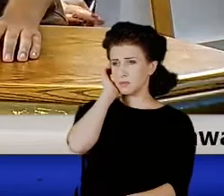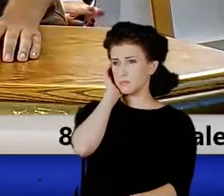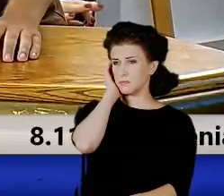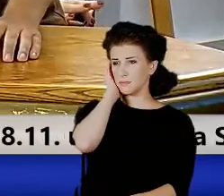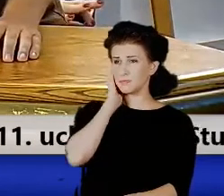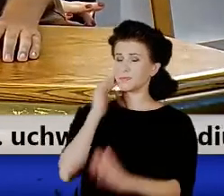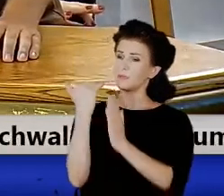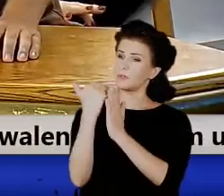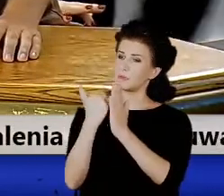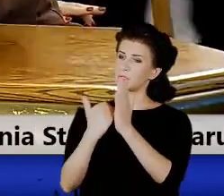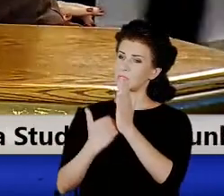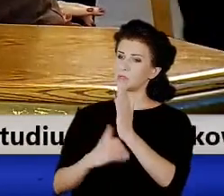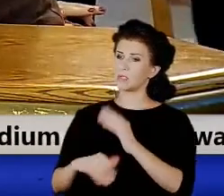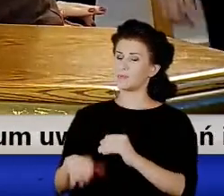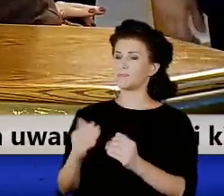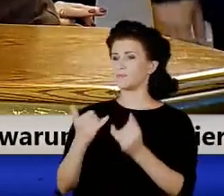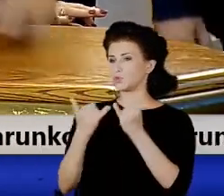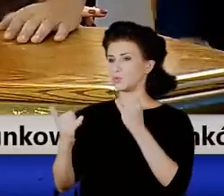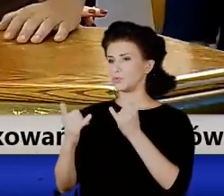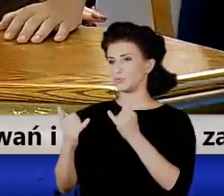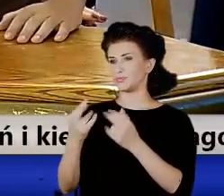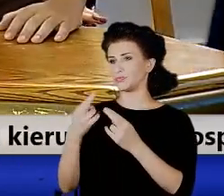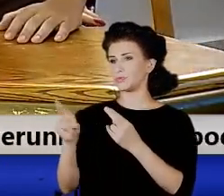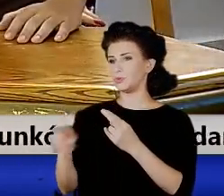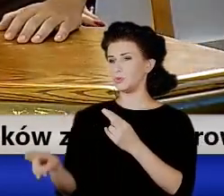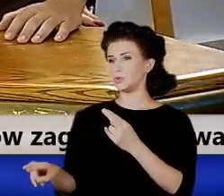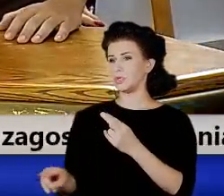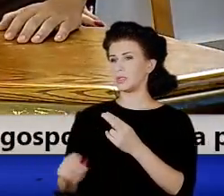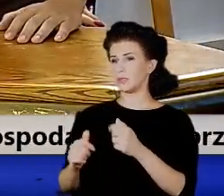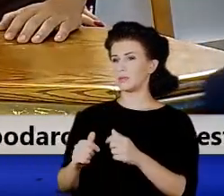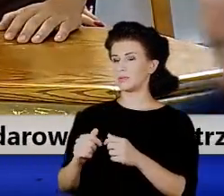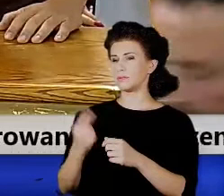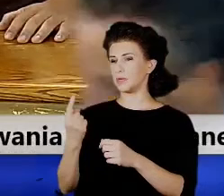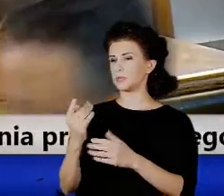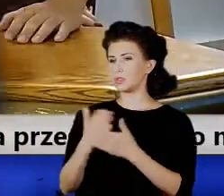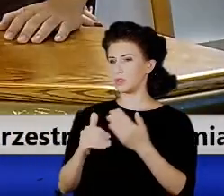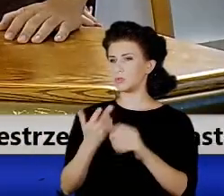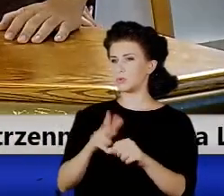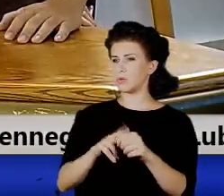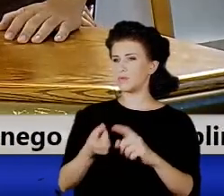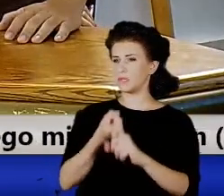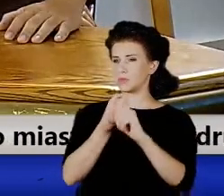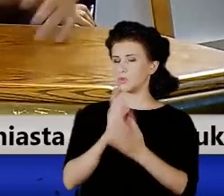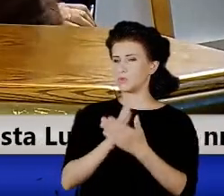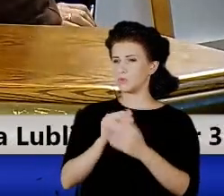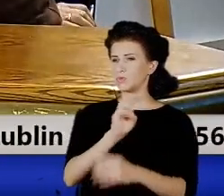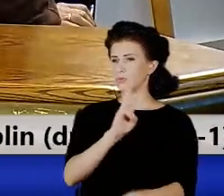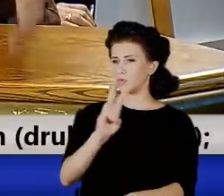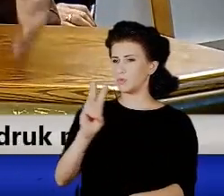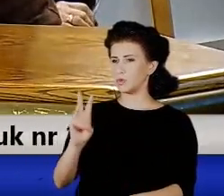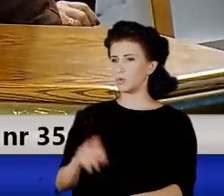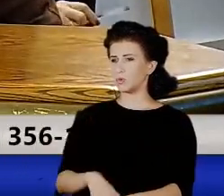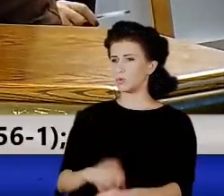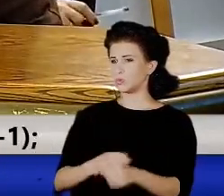wymieniane dziesiątki gatunków i warunki, już nawet w tej pierwszej części, która wisi na stronie Urzędu Miasta. Są jasno wskazane w rozdziałach